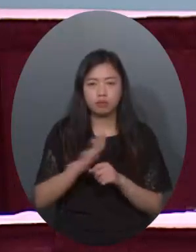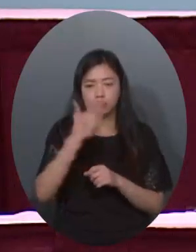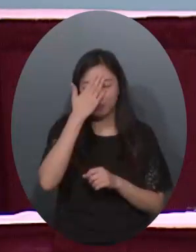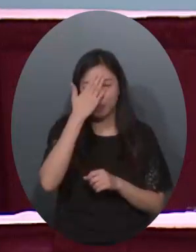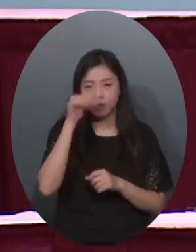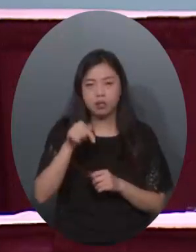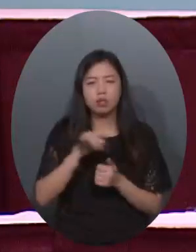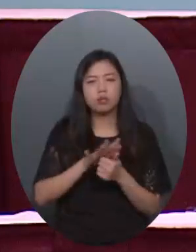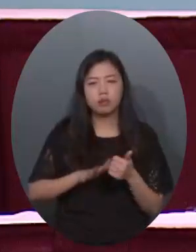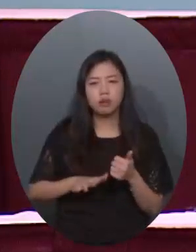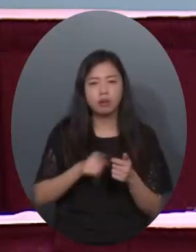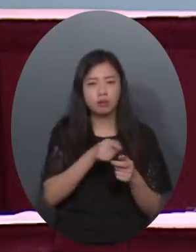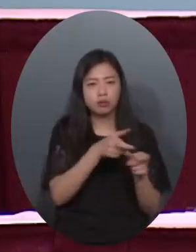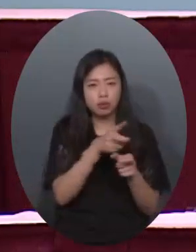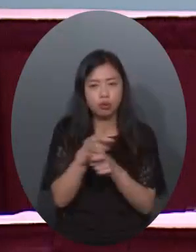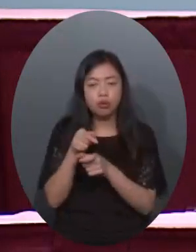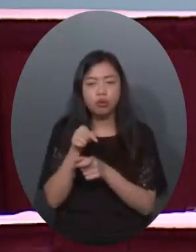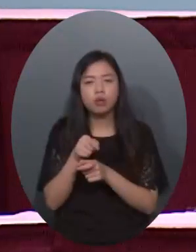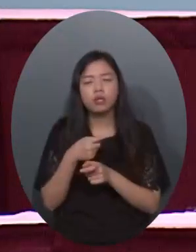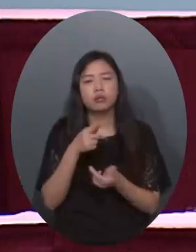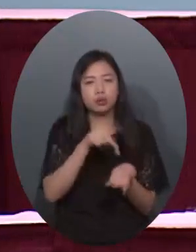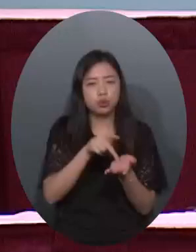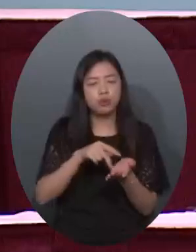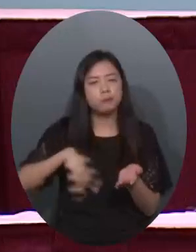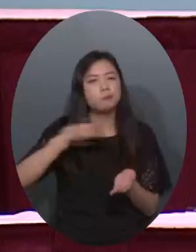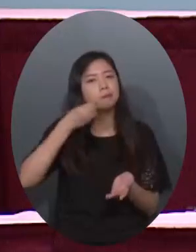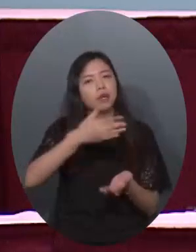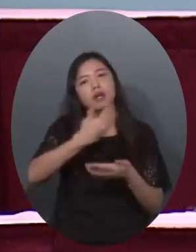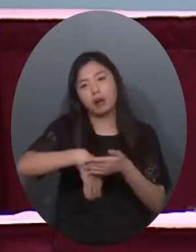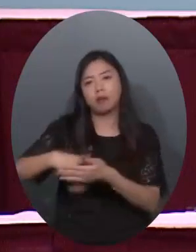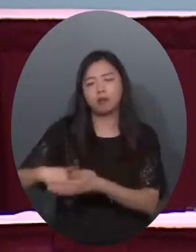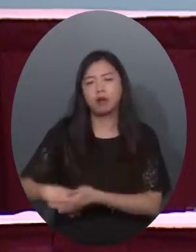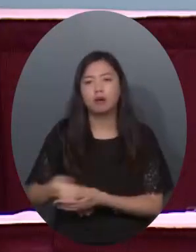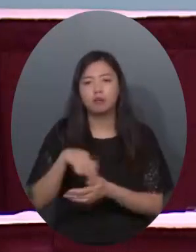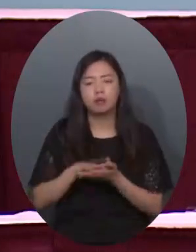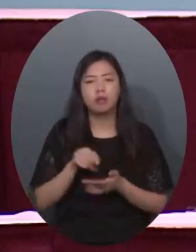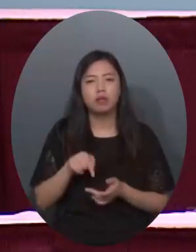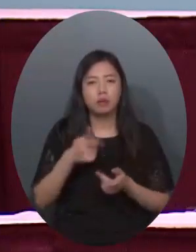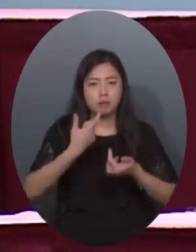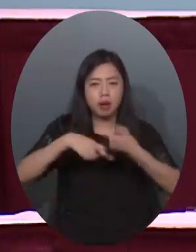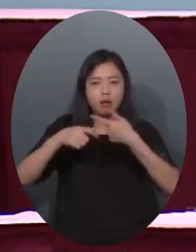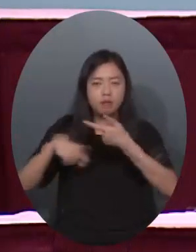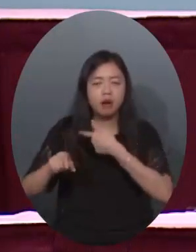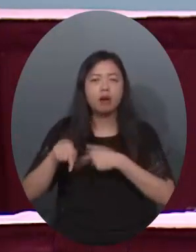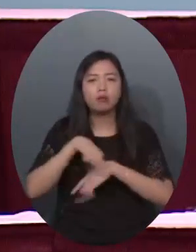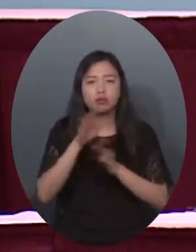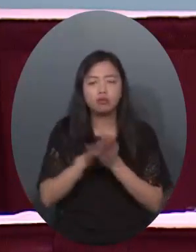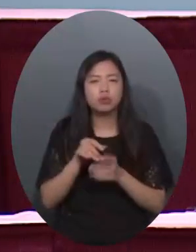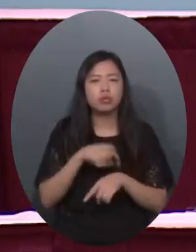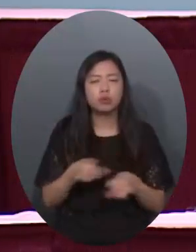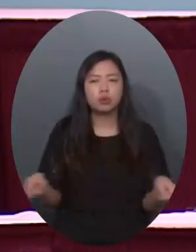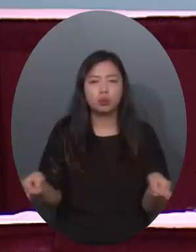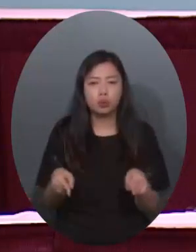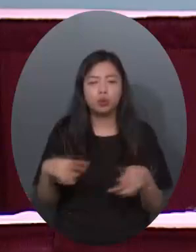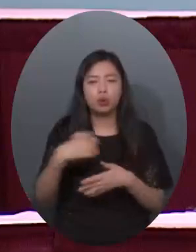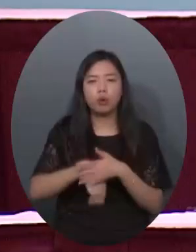疫情影響的商戶提供租金減免。零售市道在短期內要繼續